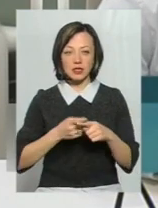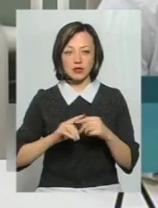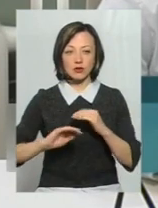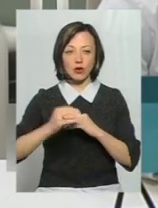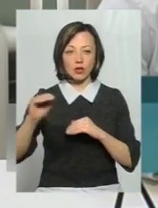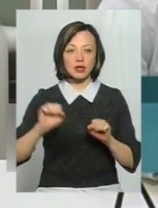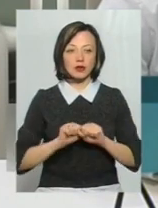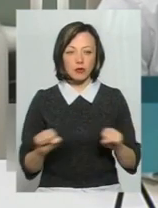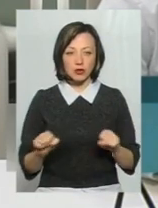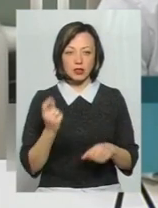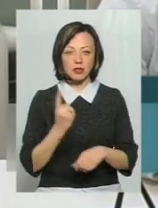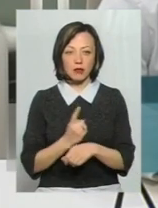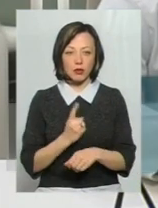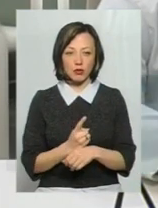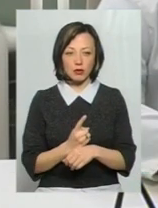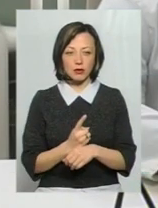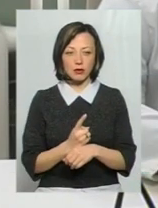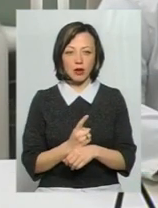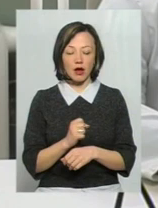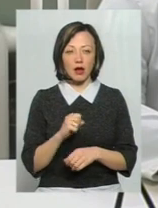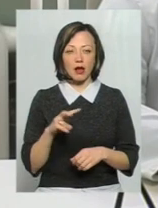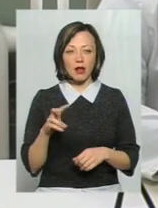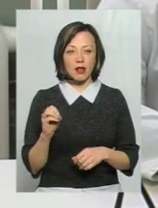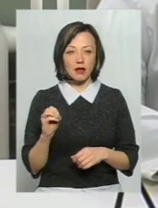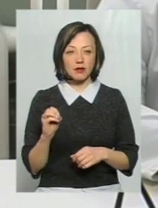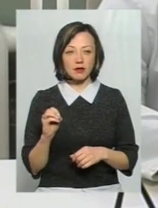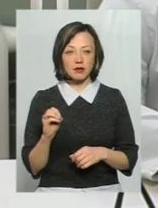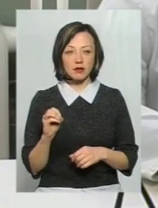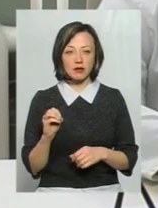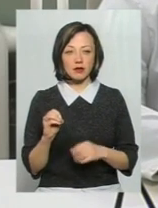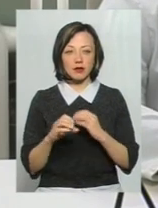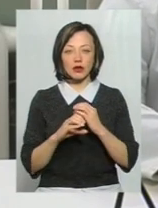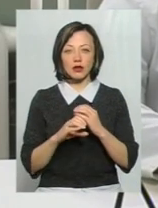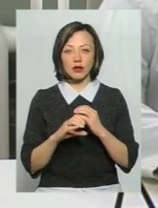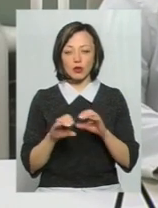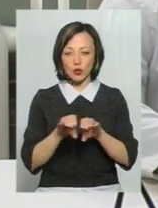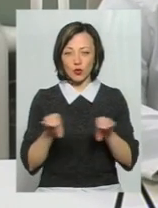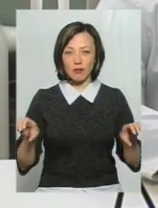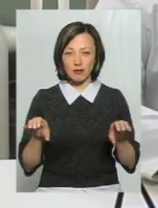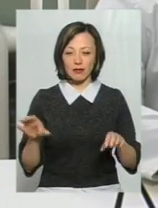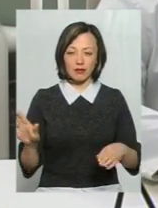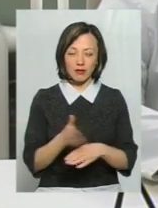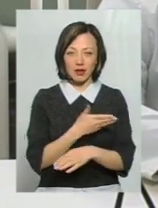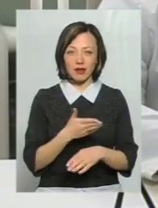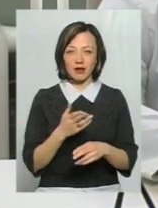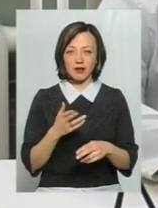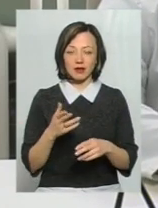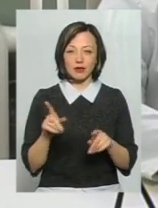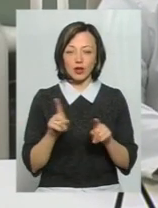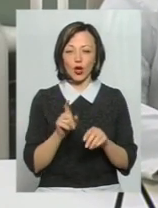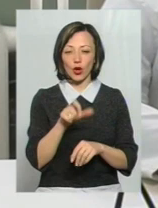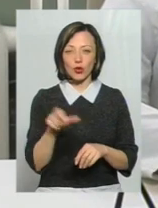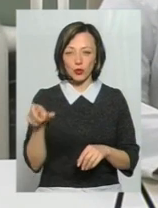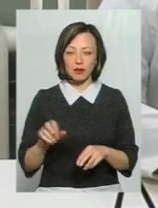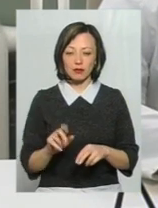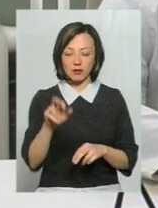не можна. Заборонено. Але труби зривалися, всякі перепони знімалися, і